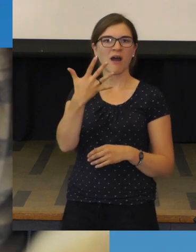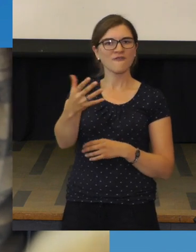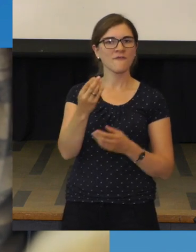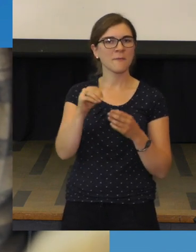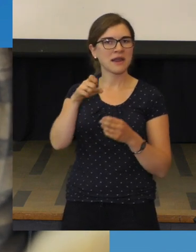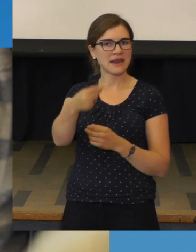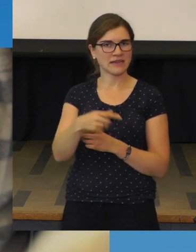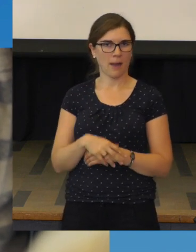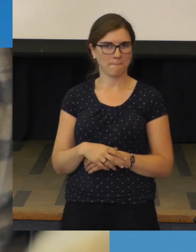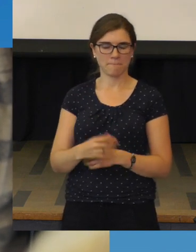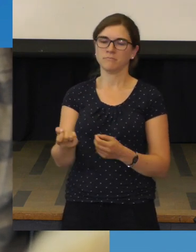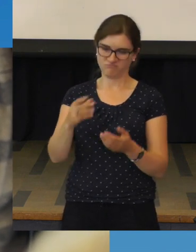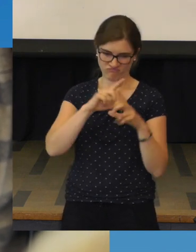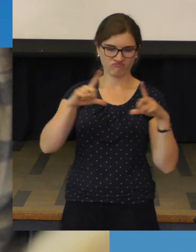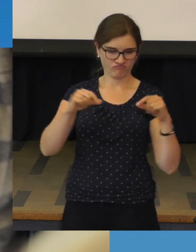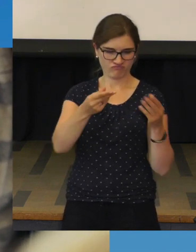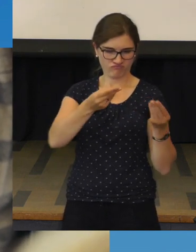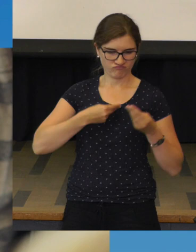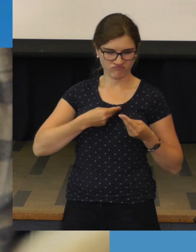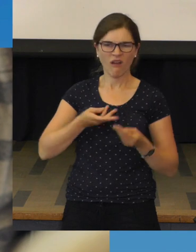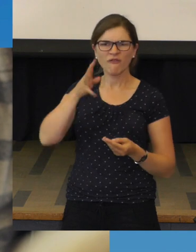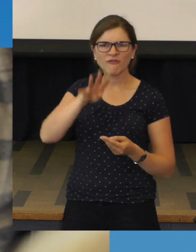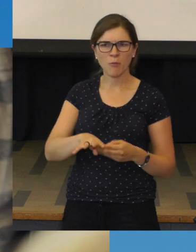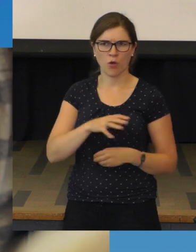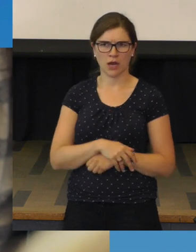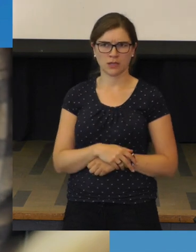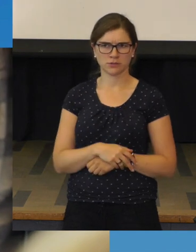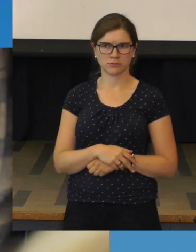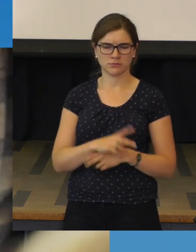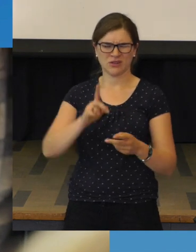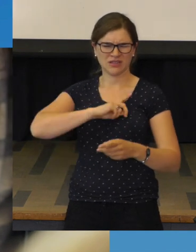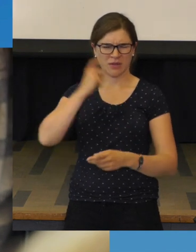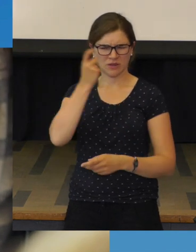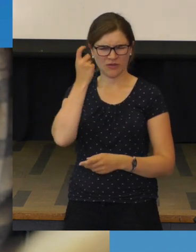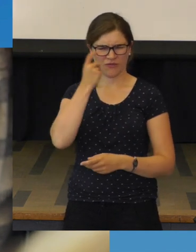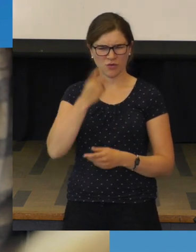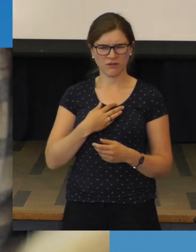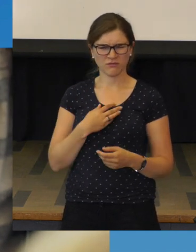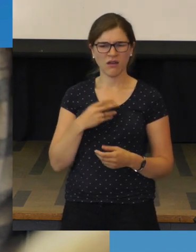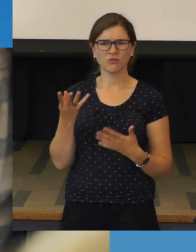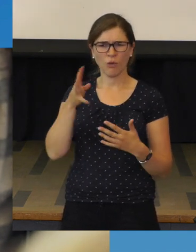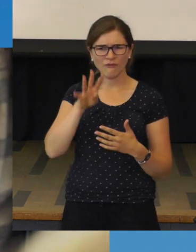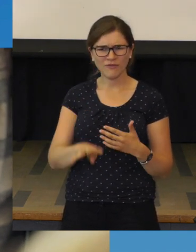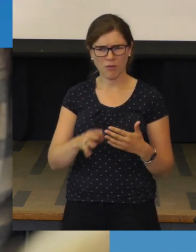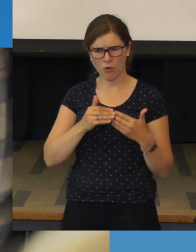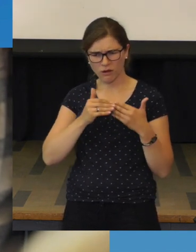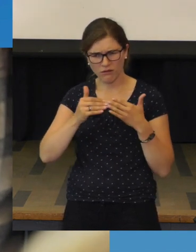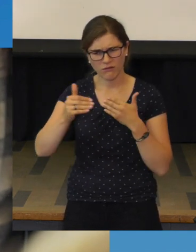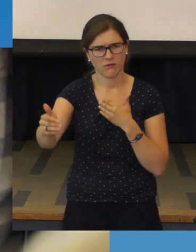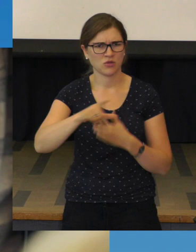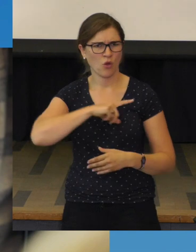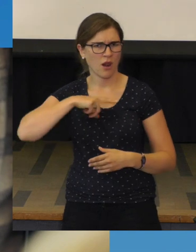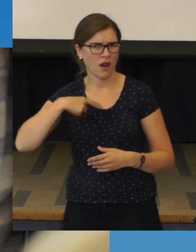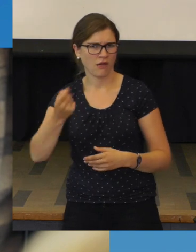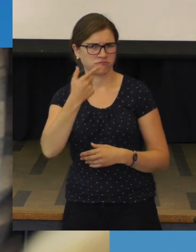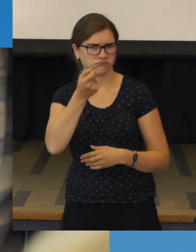4 Monate lang. Meine Frage ist, warum muss man das jetzt so lange ausdehnen, bevor man sagt, Sie können davon ablassen oder Sie